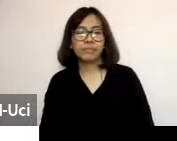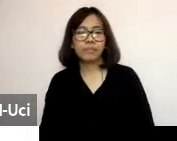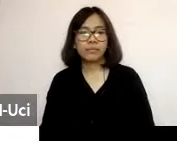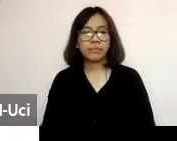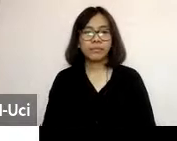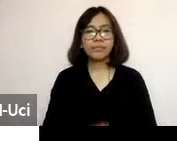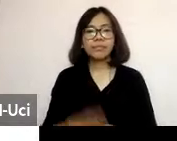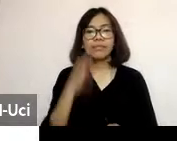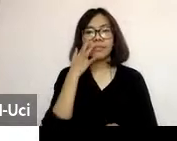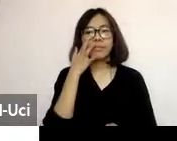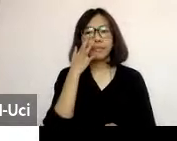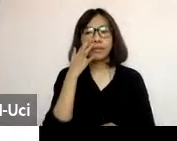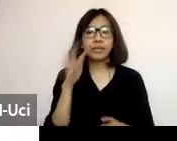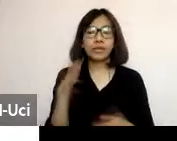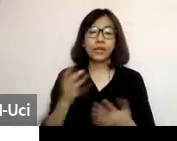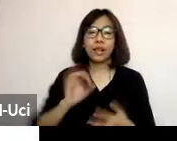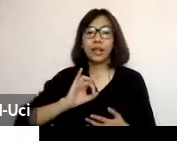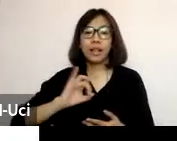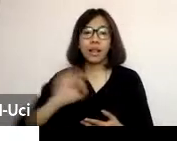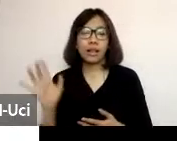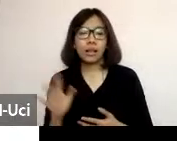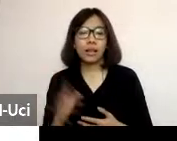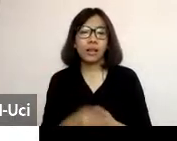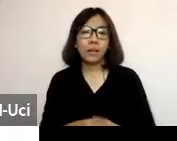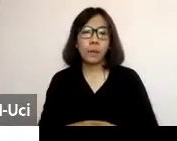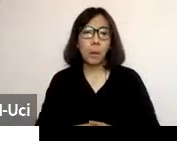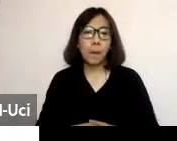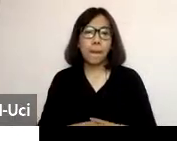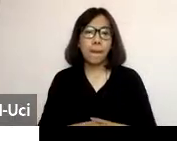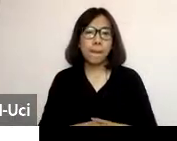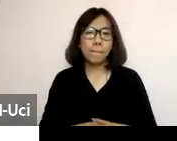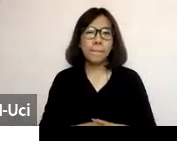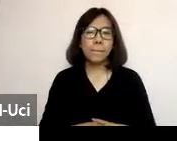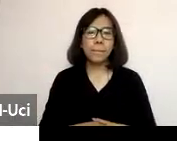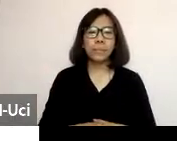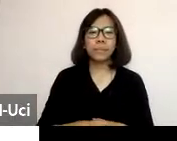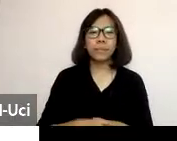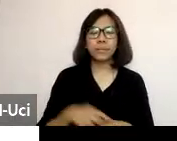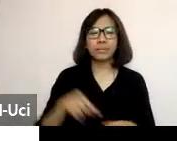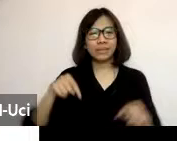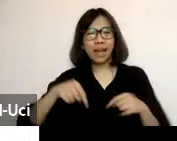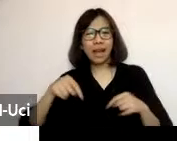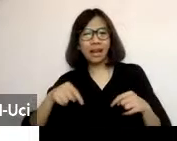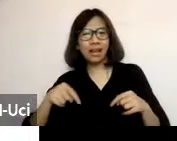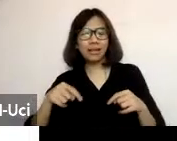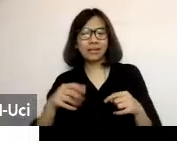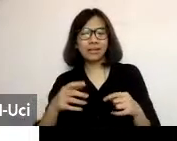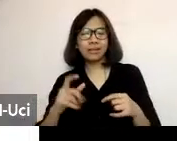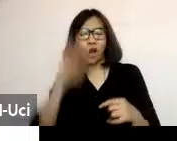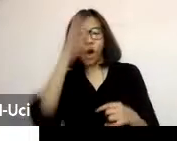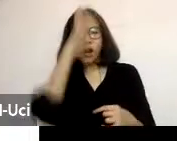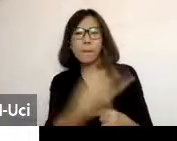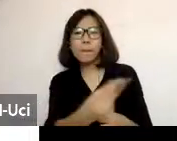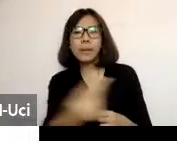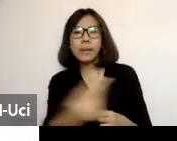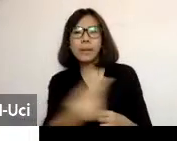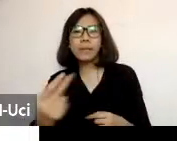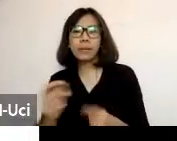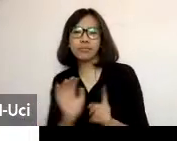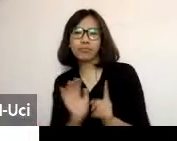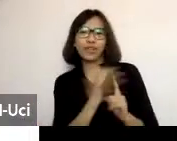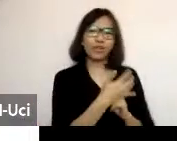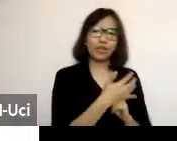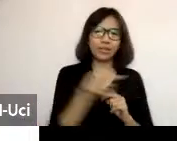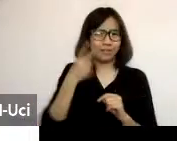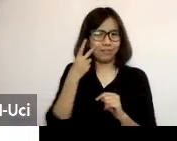nah organ itu Shakira dalam konteks lingkungan konsumen daerah kekinian era kontemporer dimana ekonomi